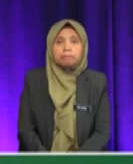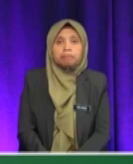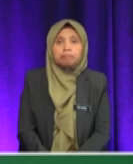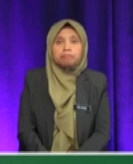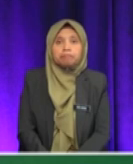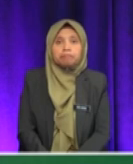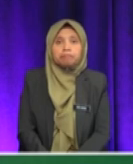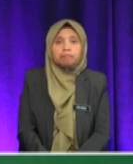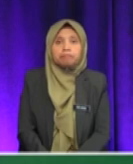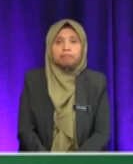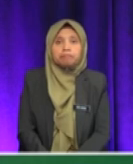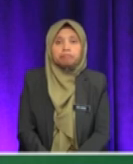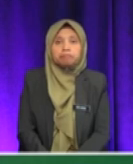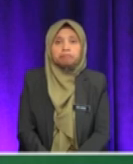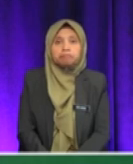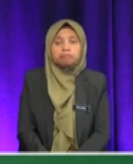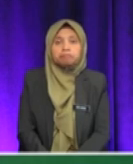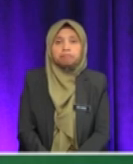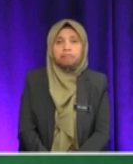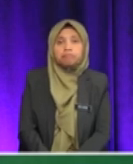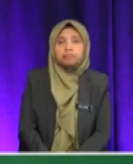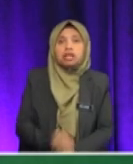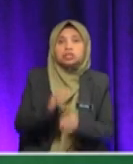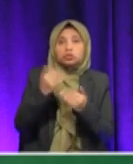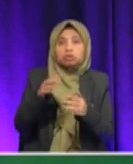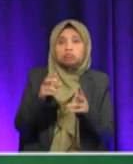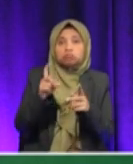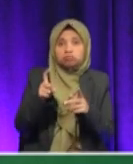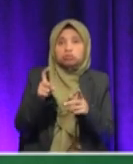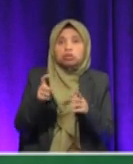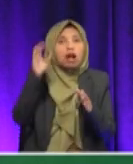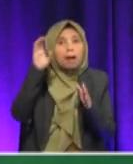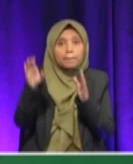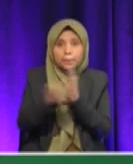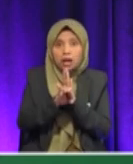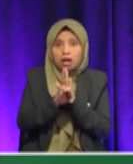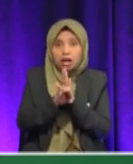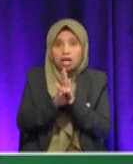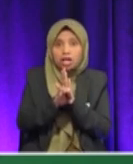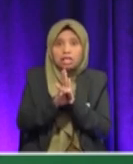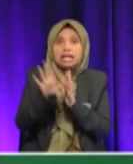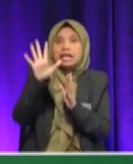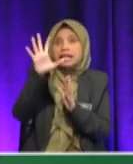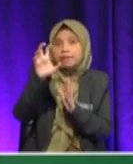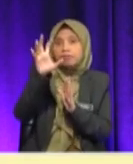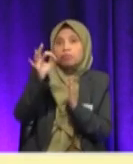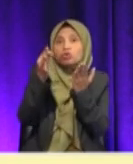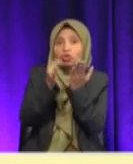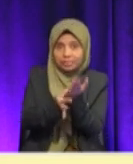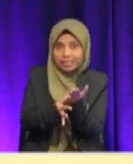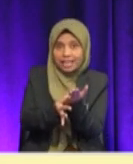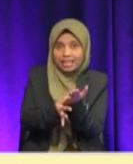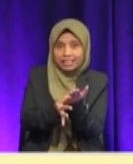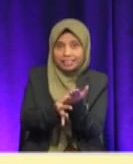ah anjing punya di yang nih cecak Edah sudah tentunya gambar pasti yang tak hanya adalah gambar 50